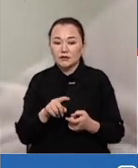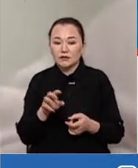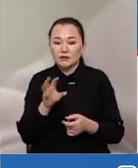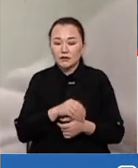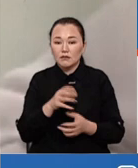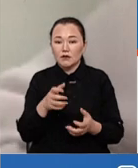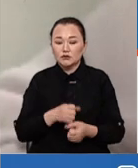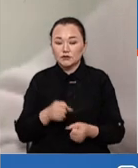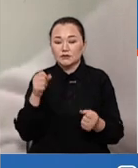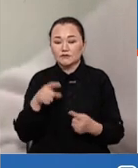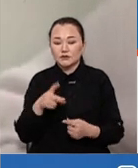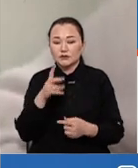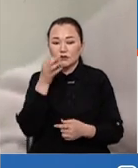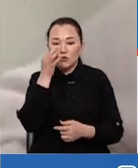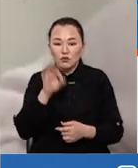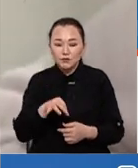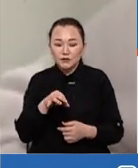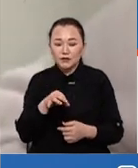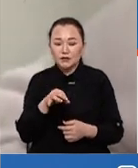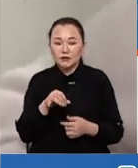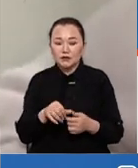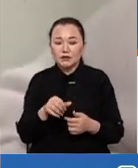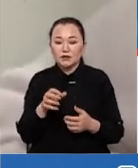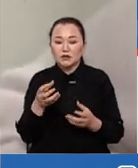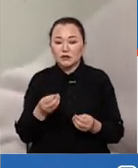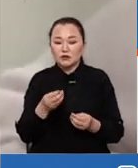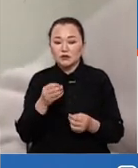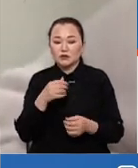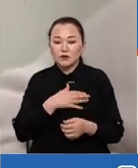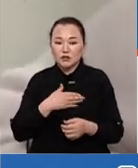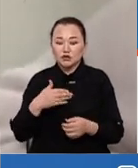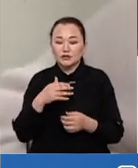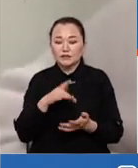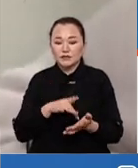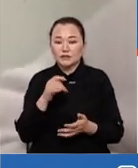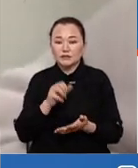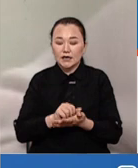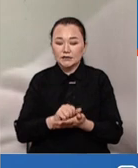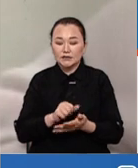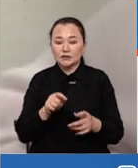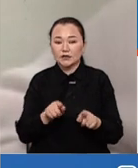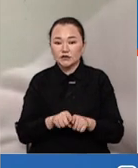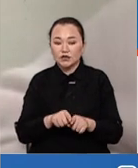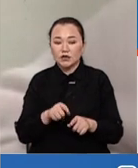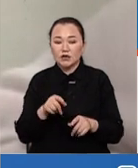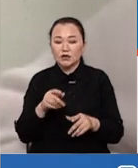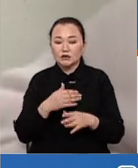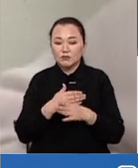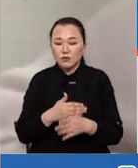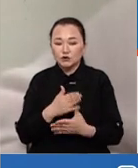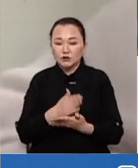и получить соответствующие навыки. Кроме того, наши центры занятости также оказывают и такую помощь,